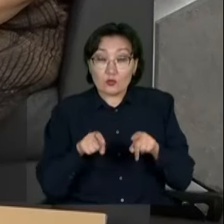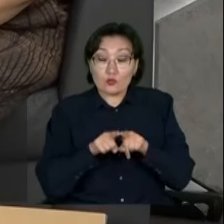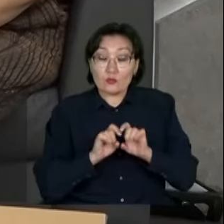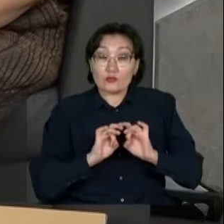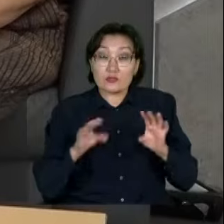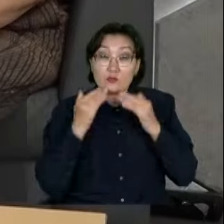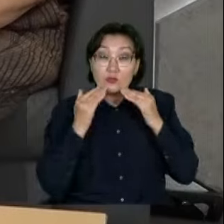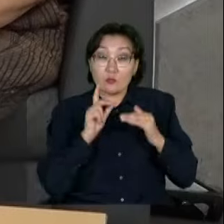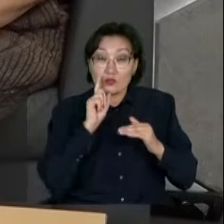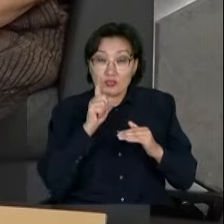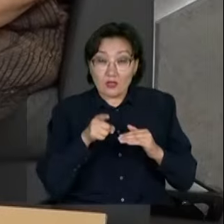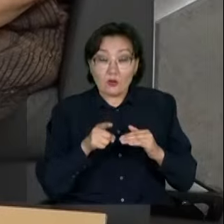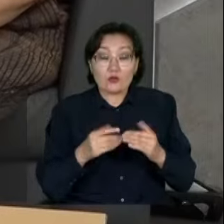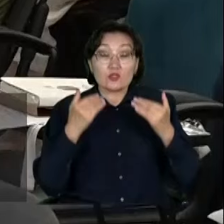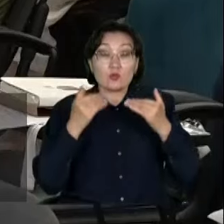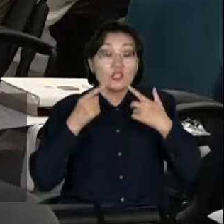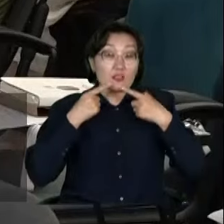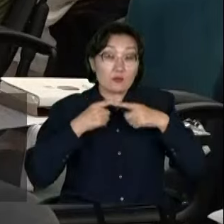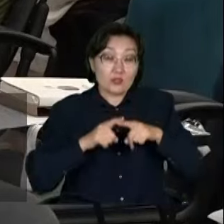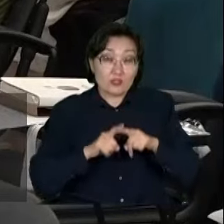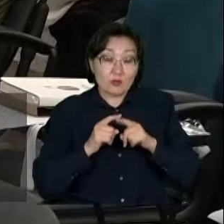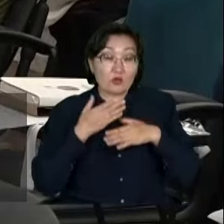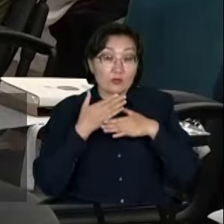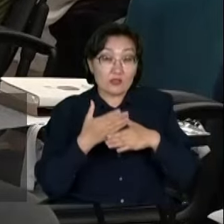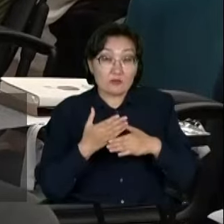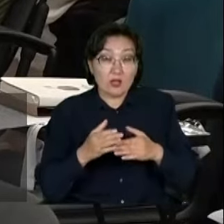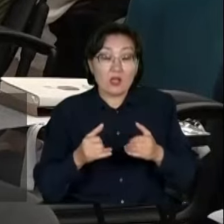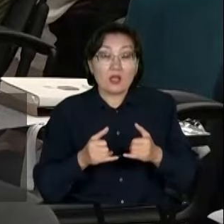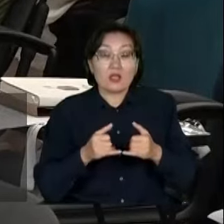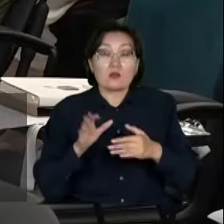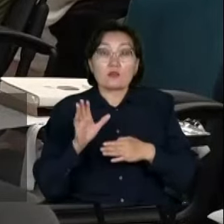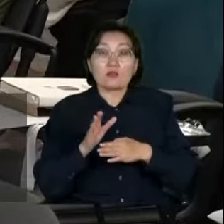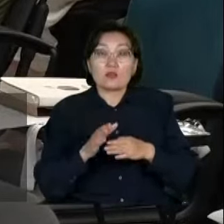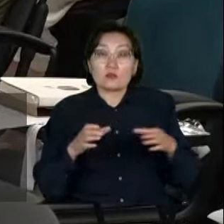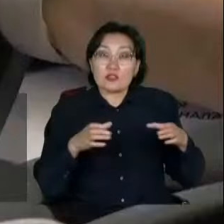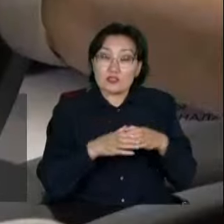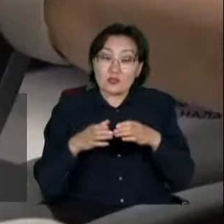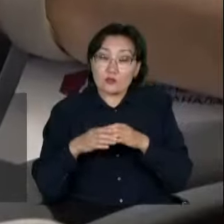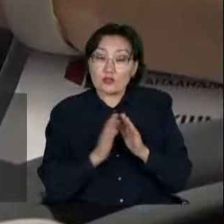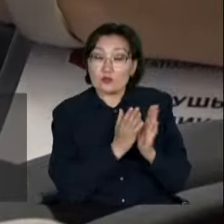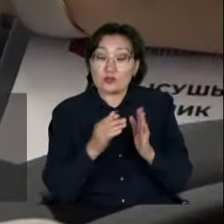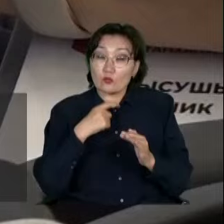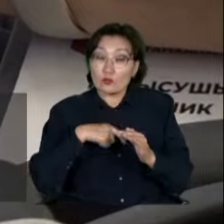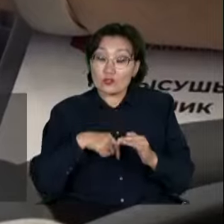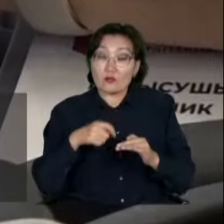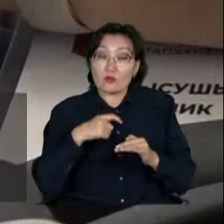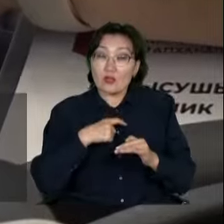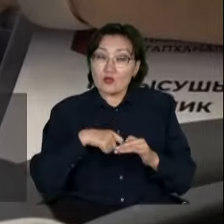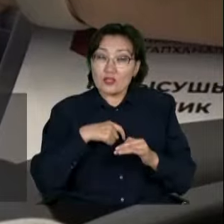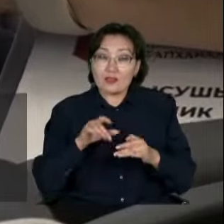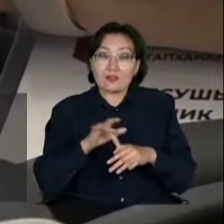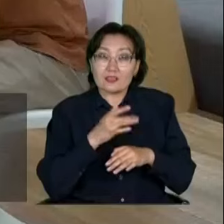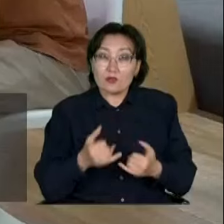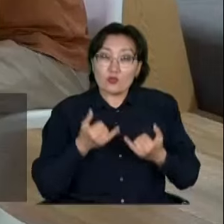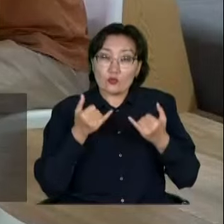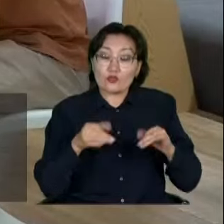Мәселен, соңғы бір жылда заманауи технологиялардың көмегімен автономды кітапханалар өзіне өзі қызмет көрсету жобалары жұмыс істеп